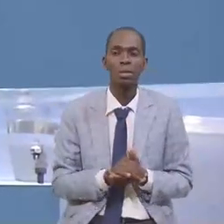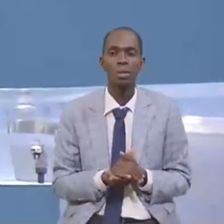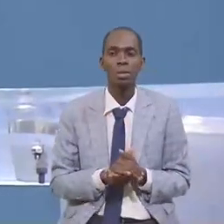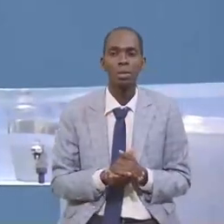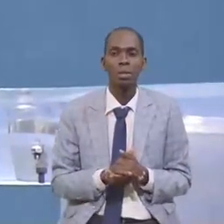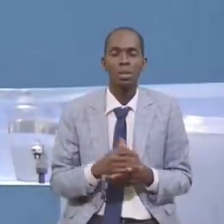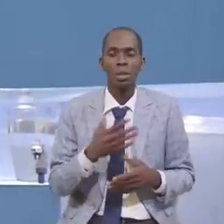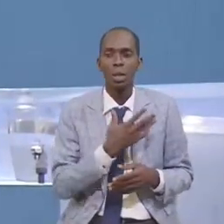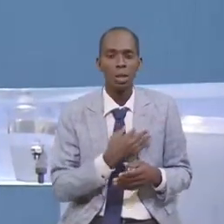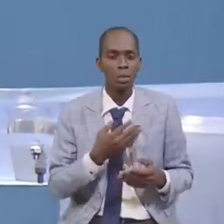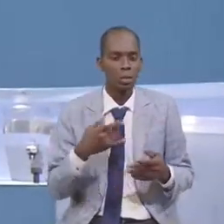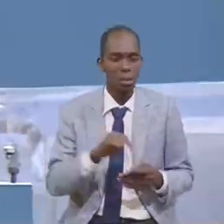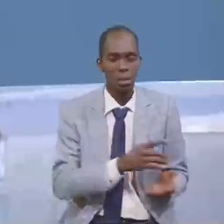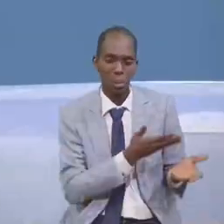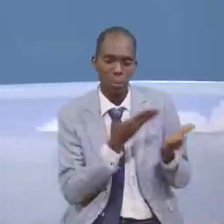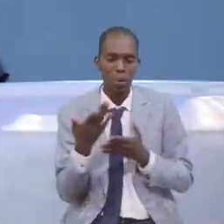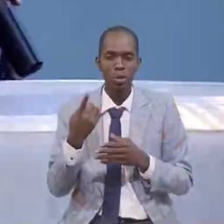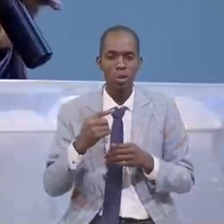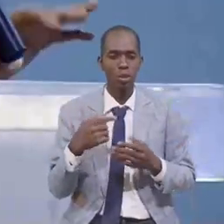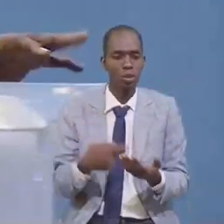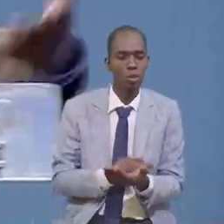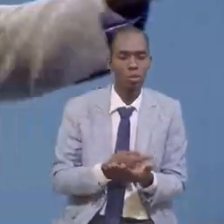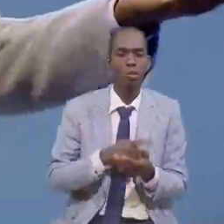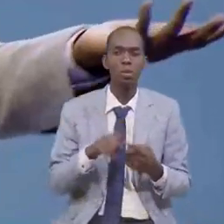Et qui nous ont confié l'évangile.